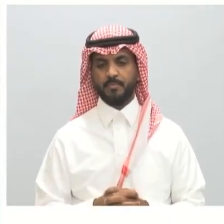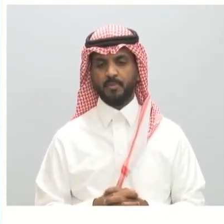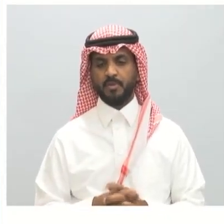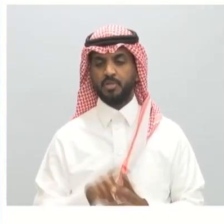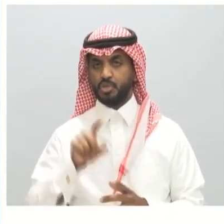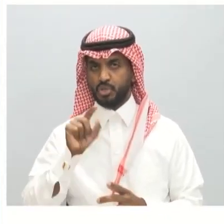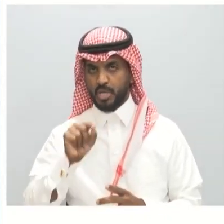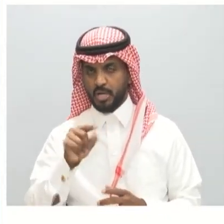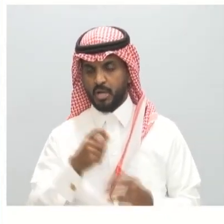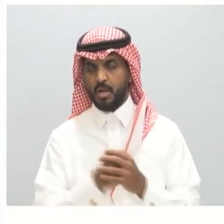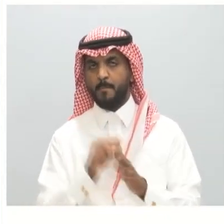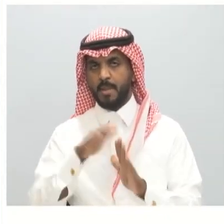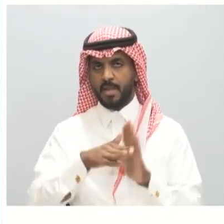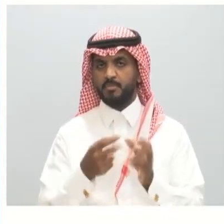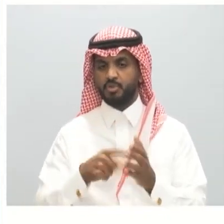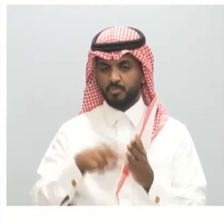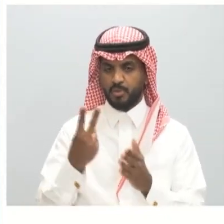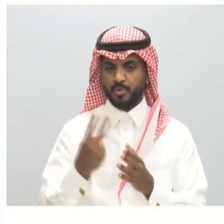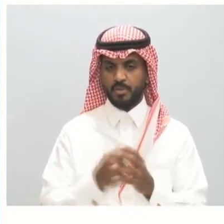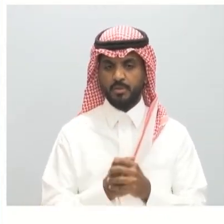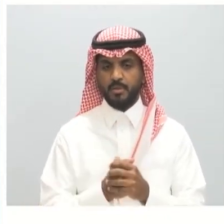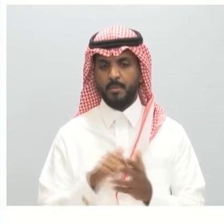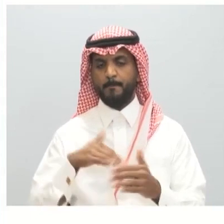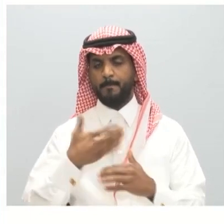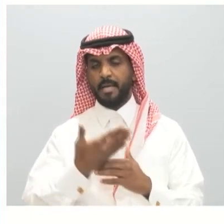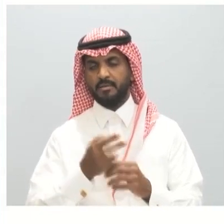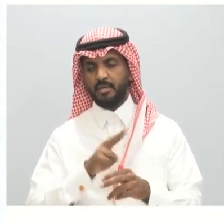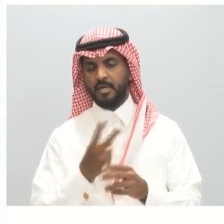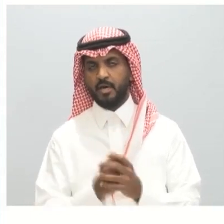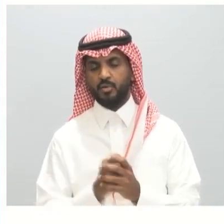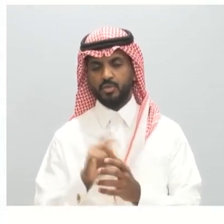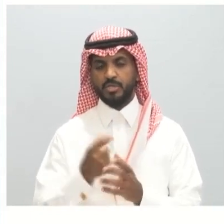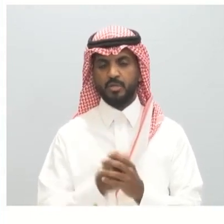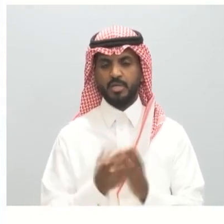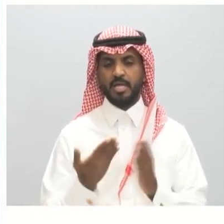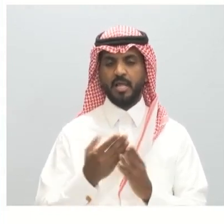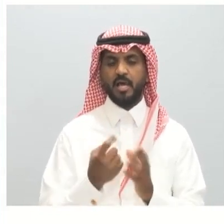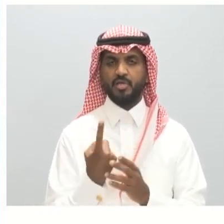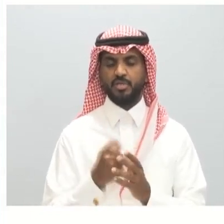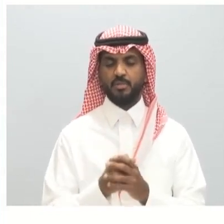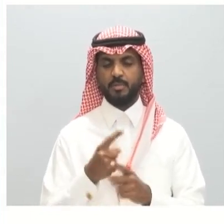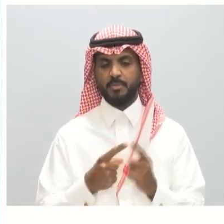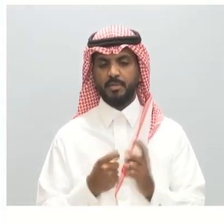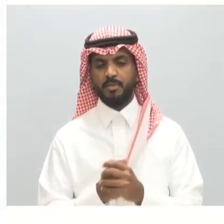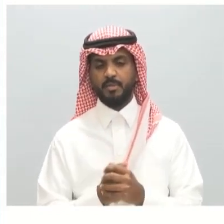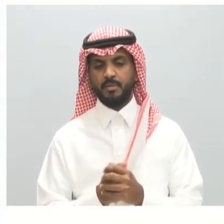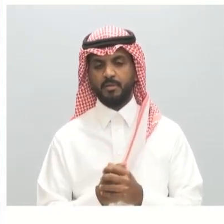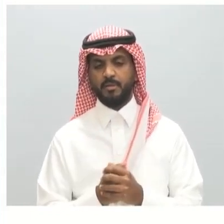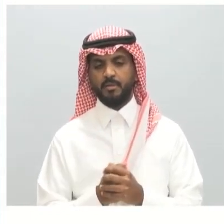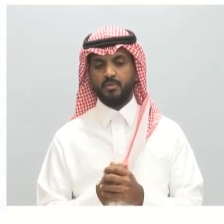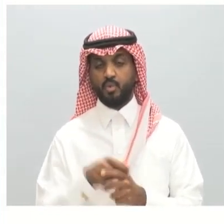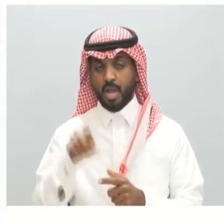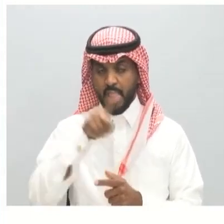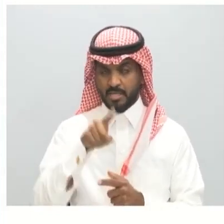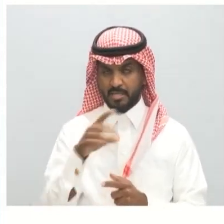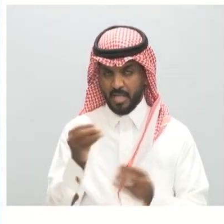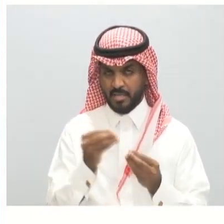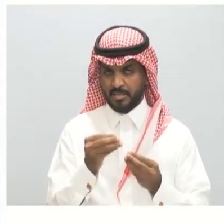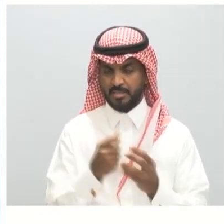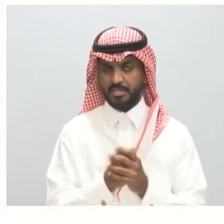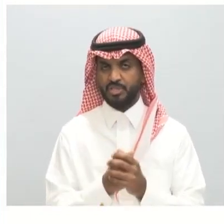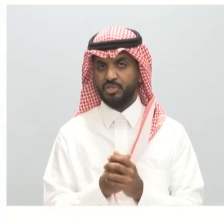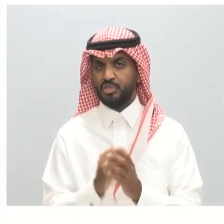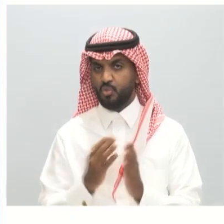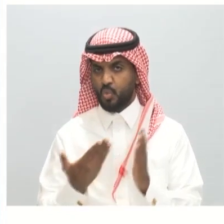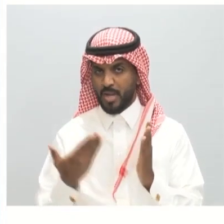شغل البرنامج مره اخرى وبعد تغير التسارع الى 10% هل حصلت على نتيجه